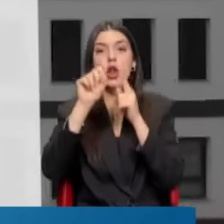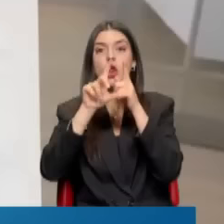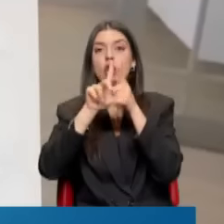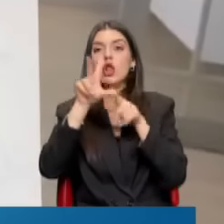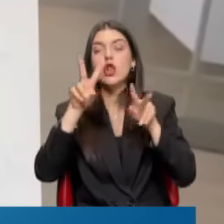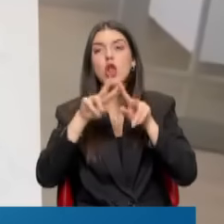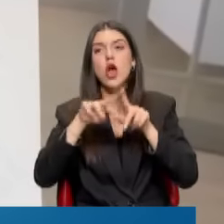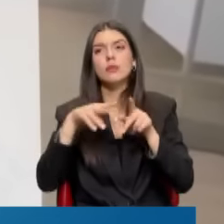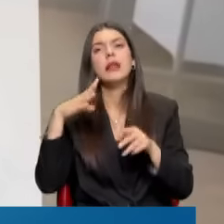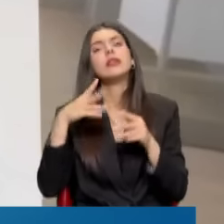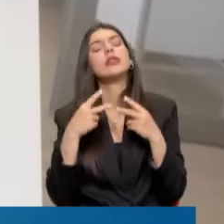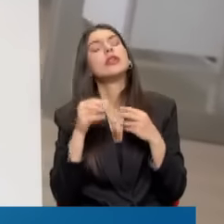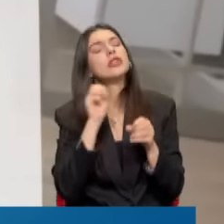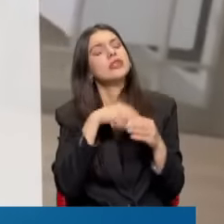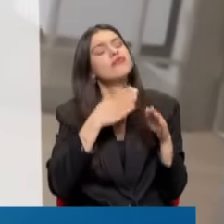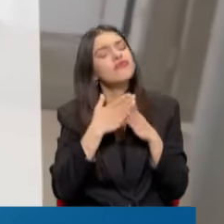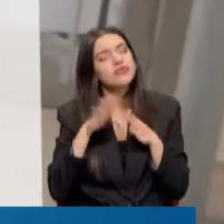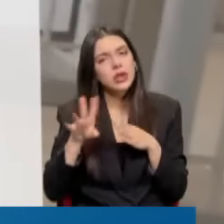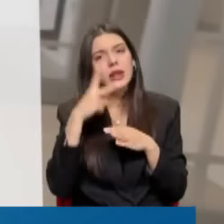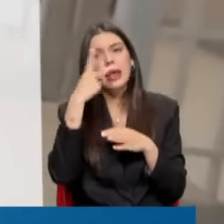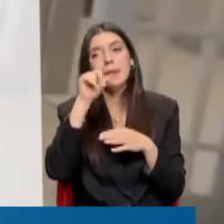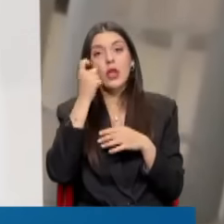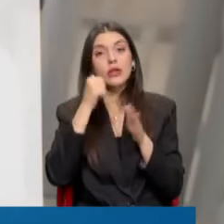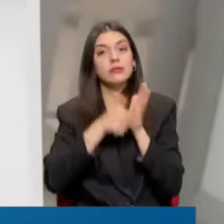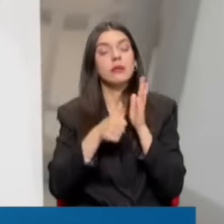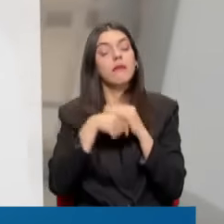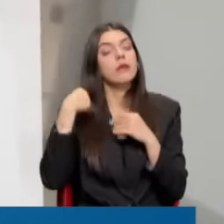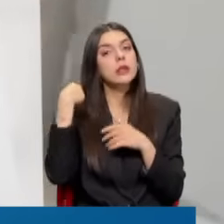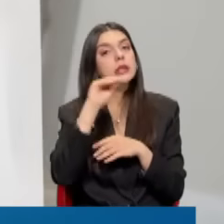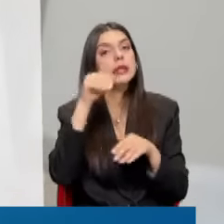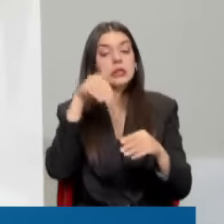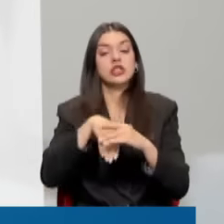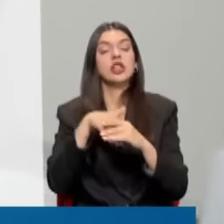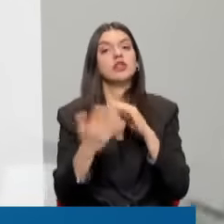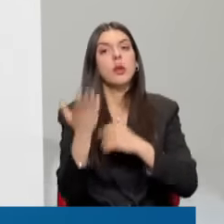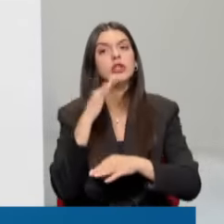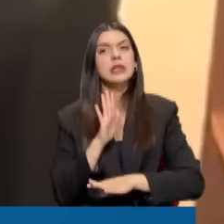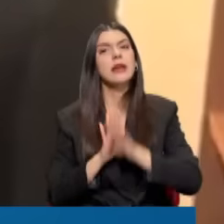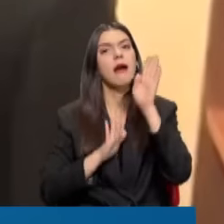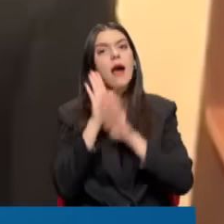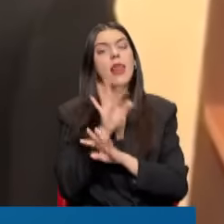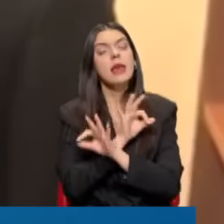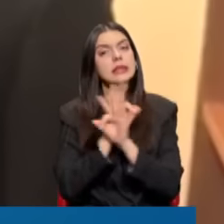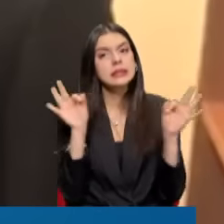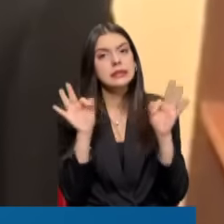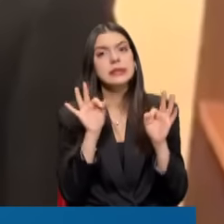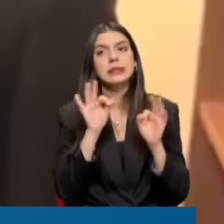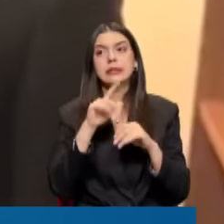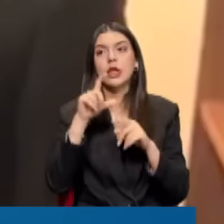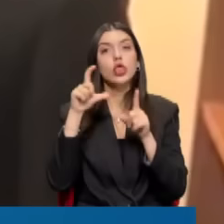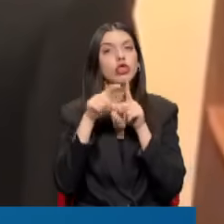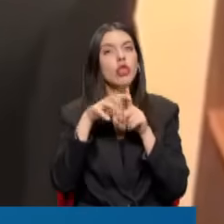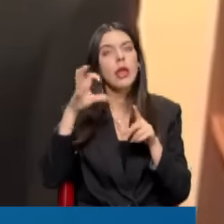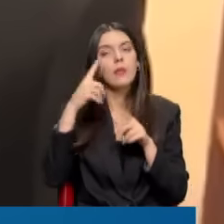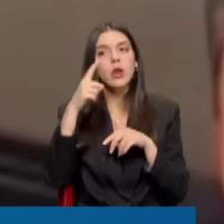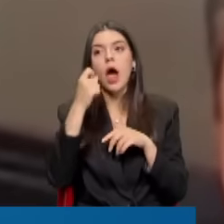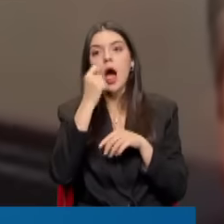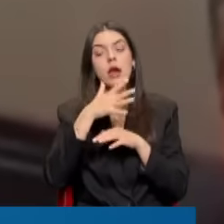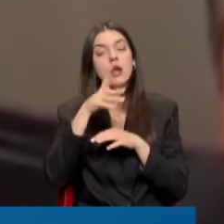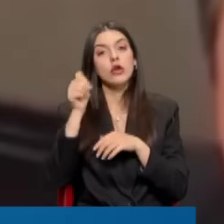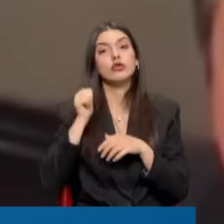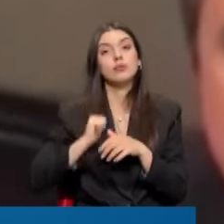çıkarılıp satılmasına karar verilen dairelerden birinin seçim öncesi ihalesiz dönemin Ankara Cumhuriyet Başsavcısı